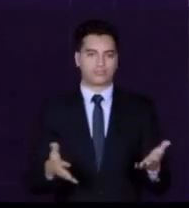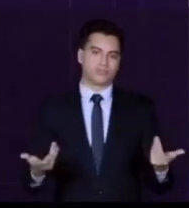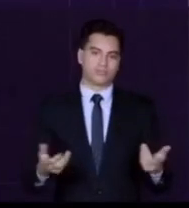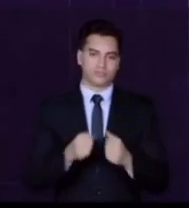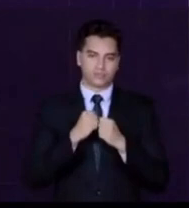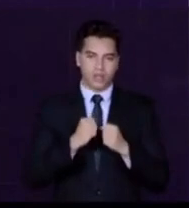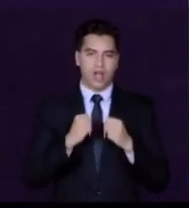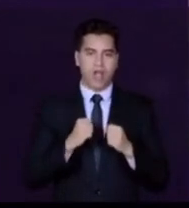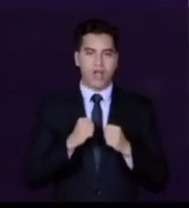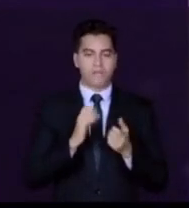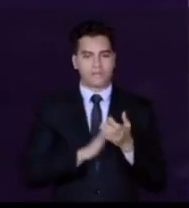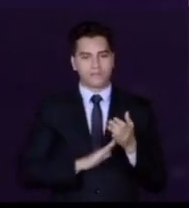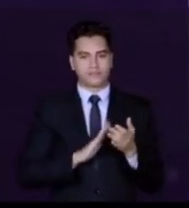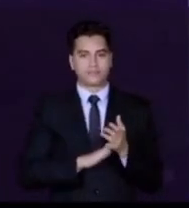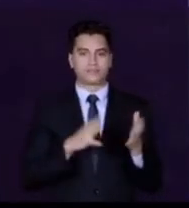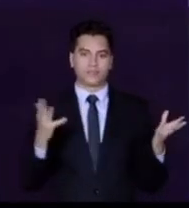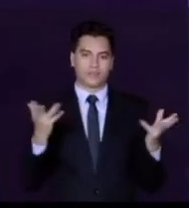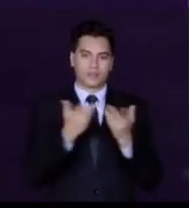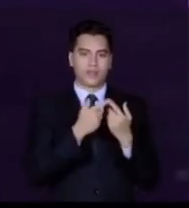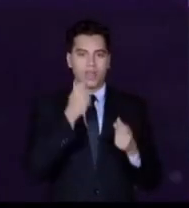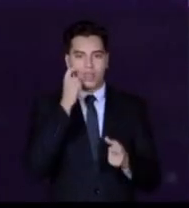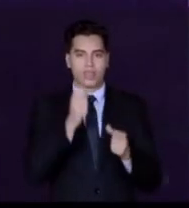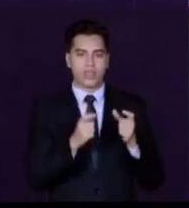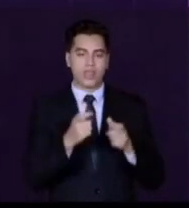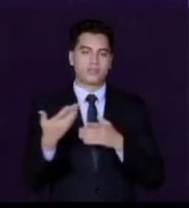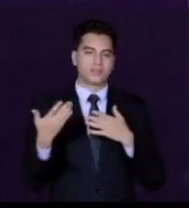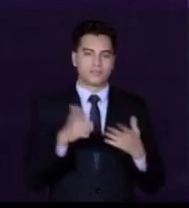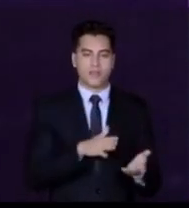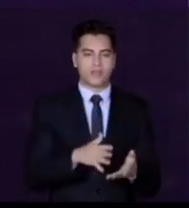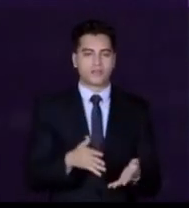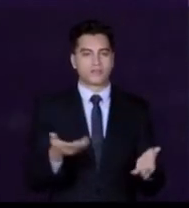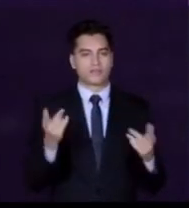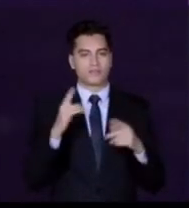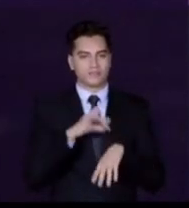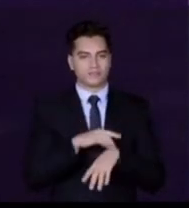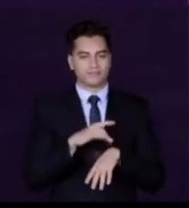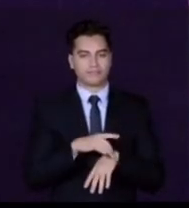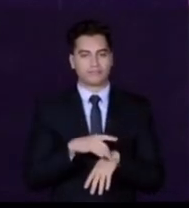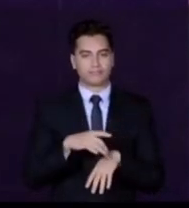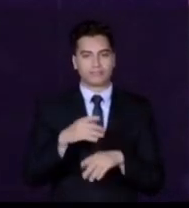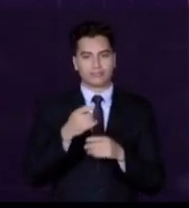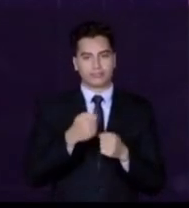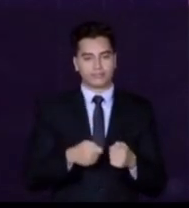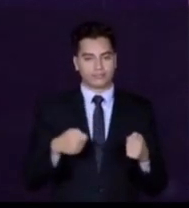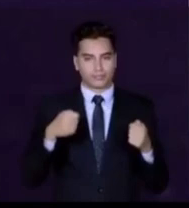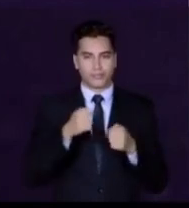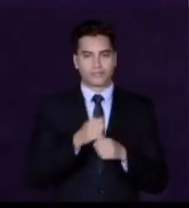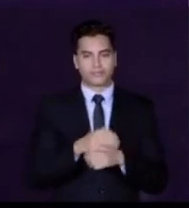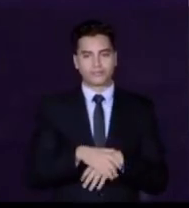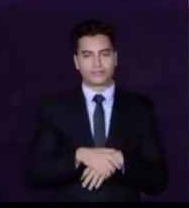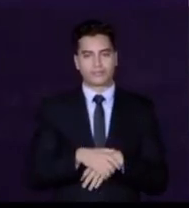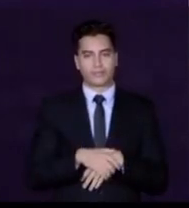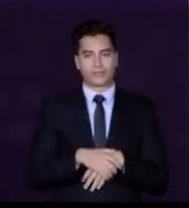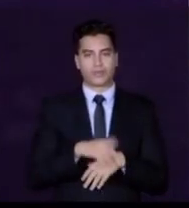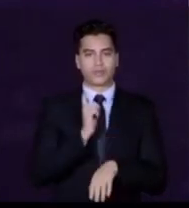الفيروس بعدد الموتى وعدد المنصابين أيضا. نعم، بطبع هذا رأيك دكتور جون